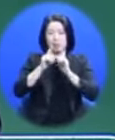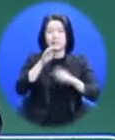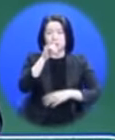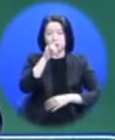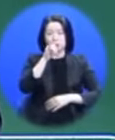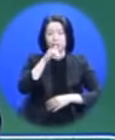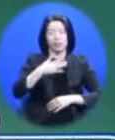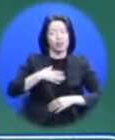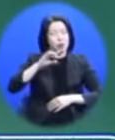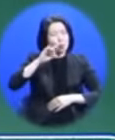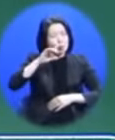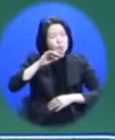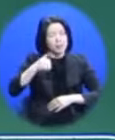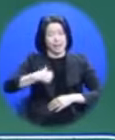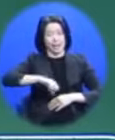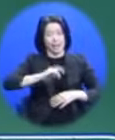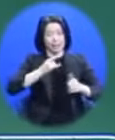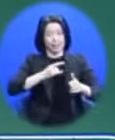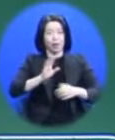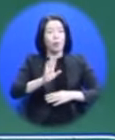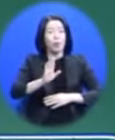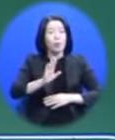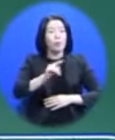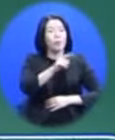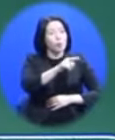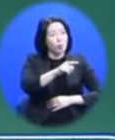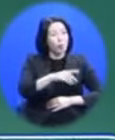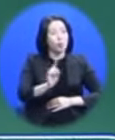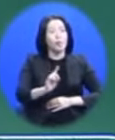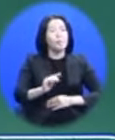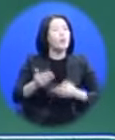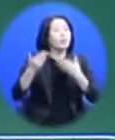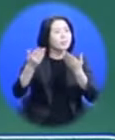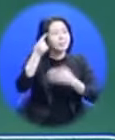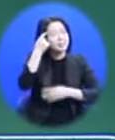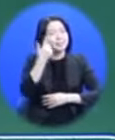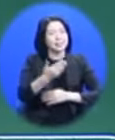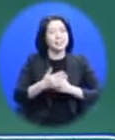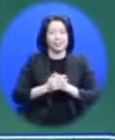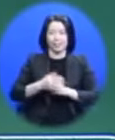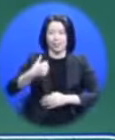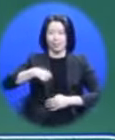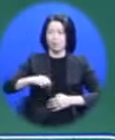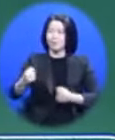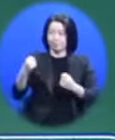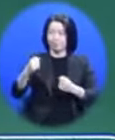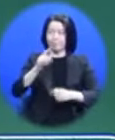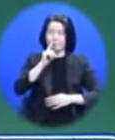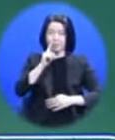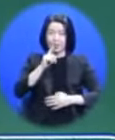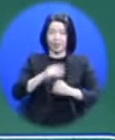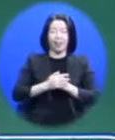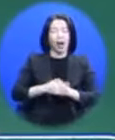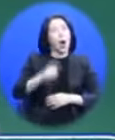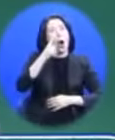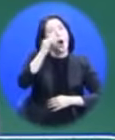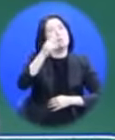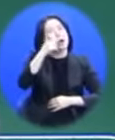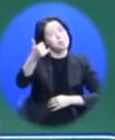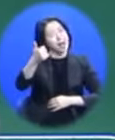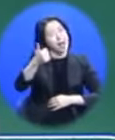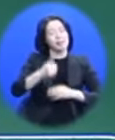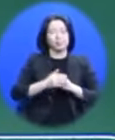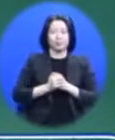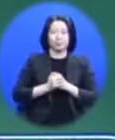너무 궁금해서 아들에게, 그래 은찬아 너는 뭘 드렸니? 그랬더니 저희 아들이 아주 씩씩하게 엄마 아빠